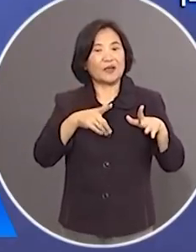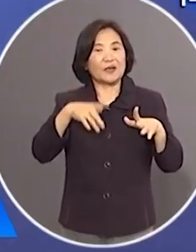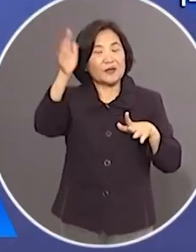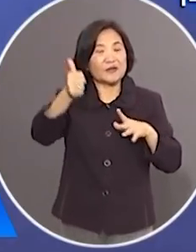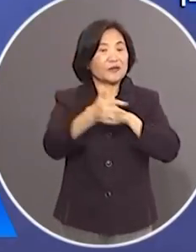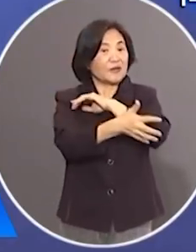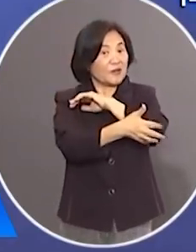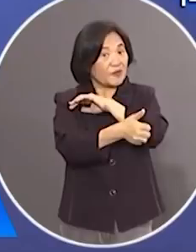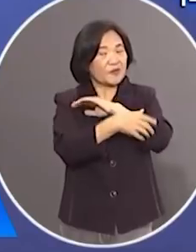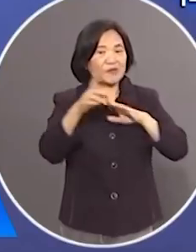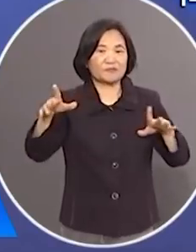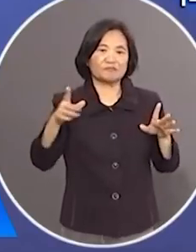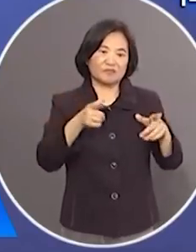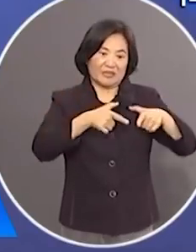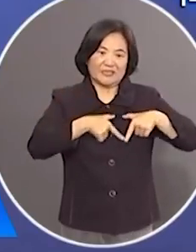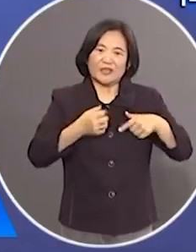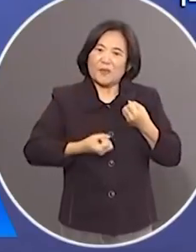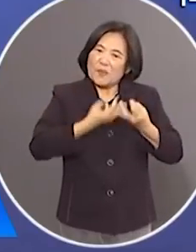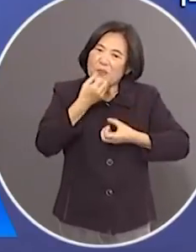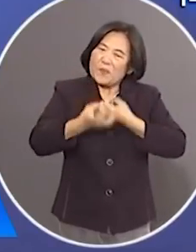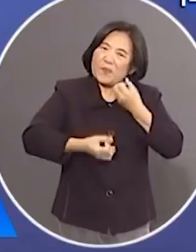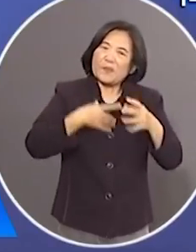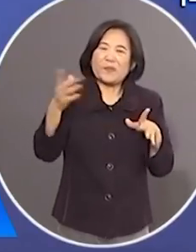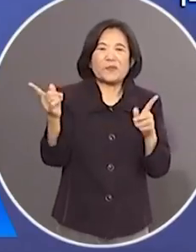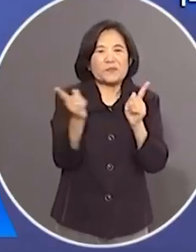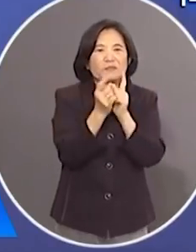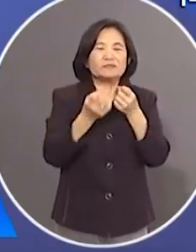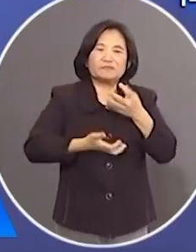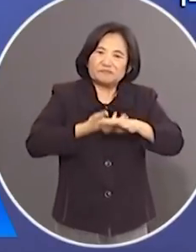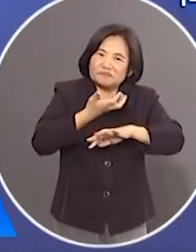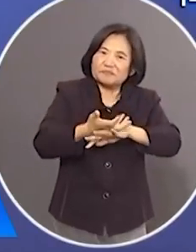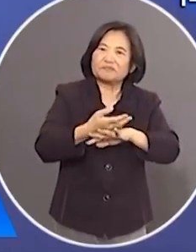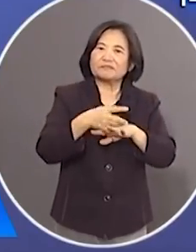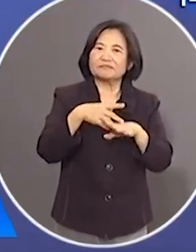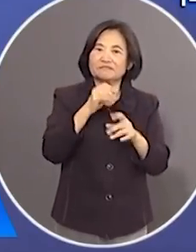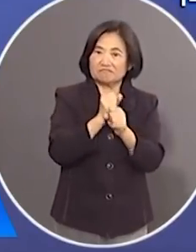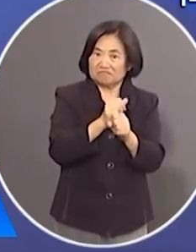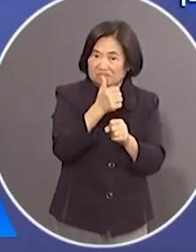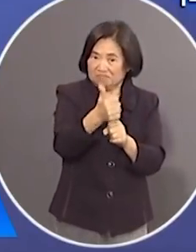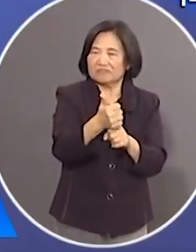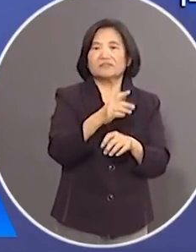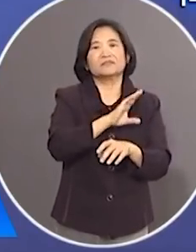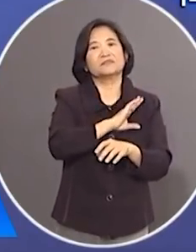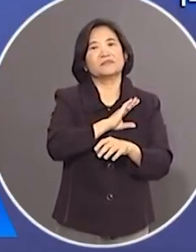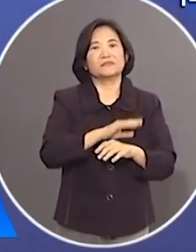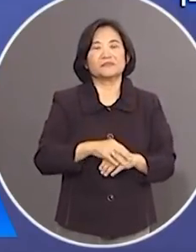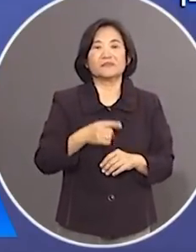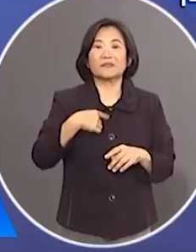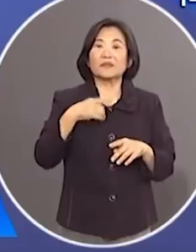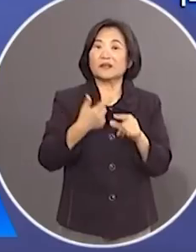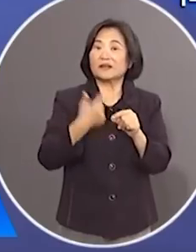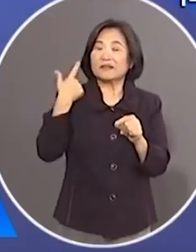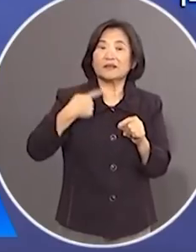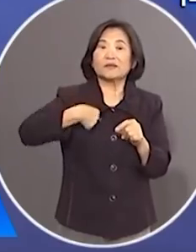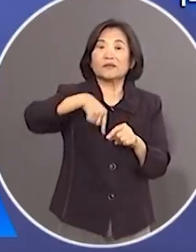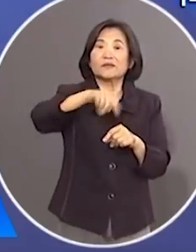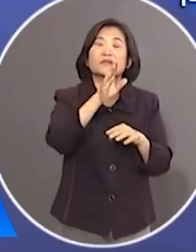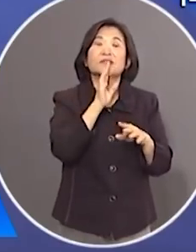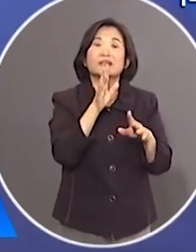着心，劳动生产的效率会绝对不一样。6年前我去台北农产接总经